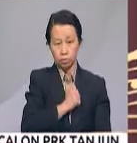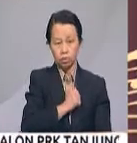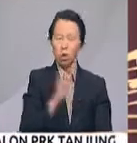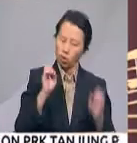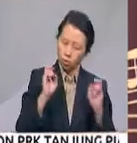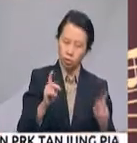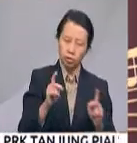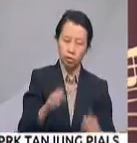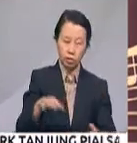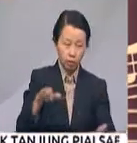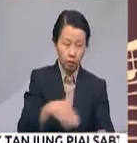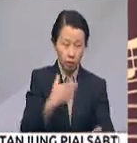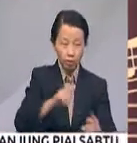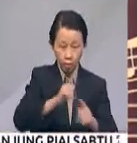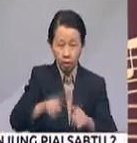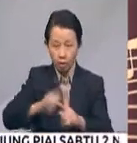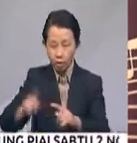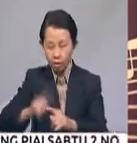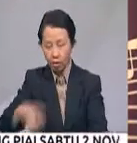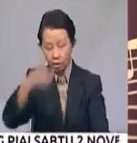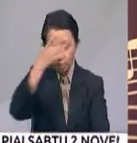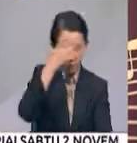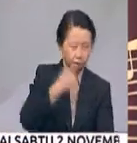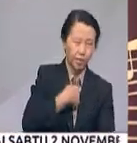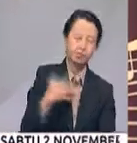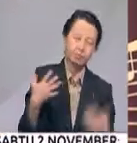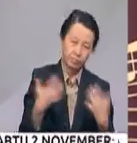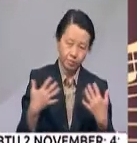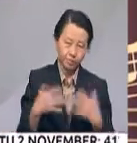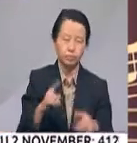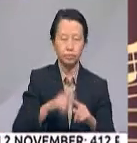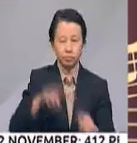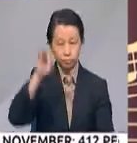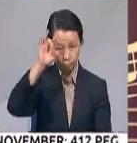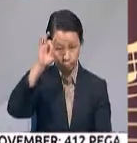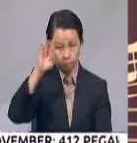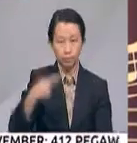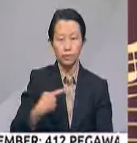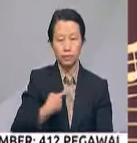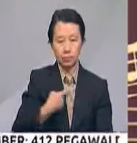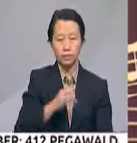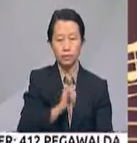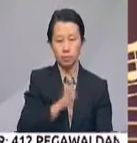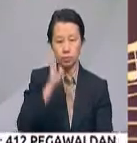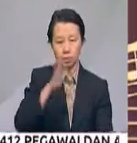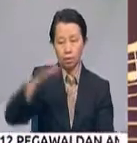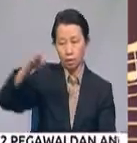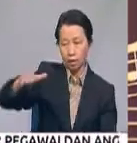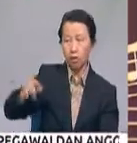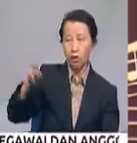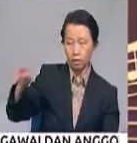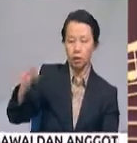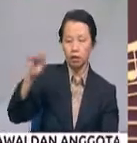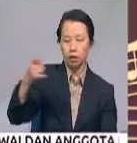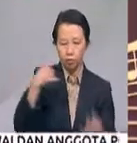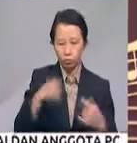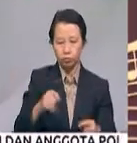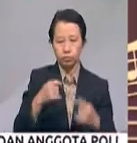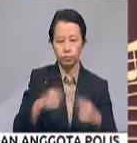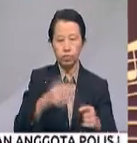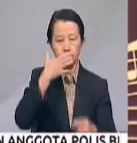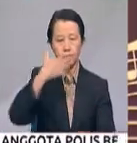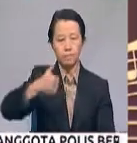lagu-lagu Zeppelin, lagu-lagu Queen ni semua kan. Tapi insyaAllah lah kami, saya akan dan adik-adik saya kat luar ni akan cuba yang terbaik